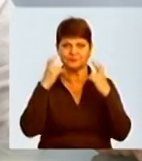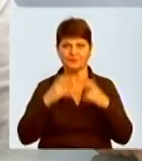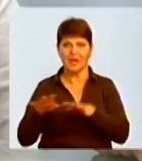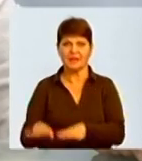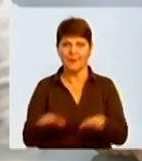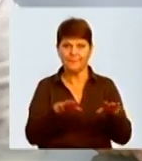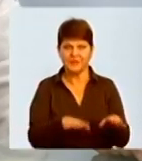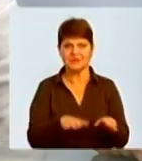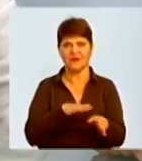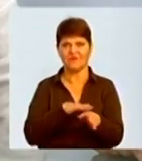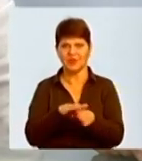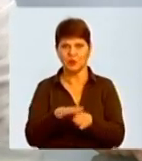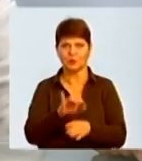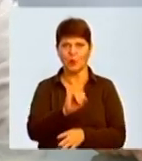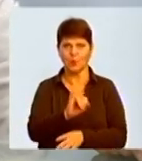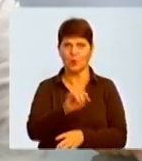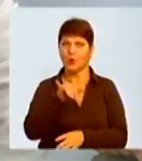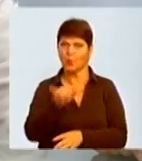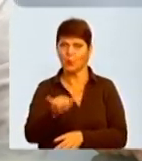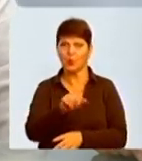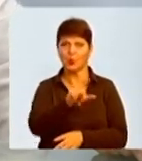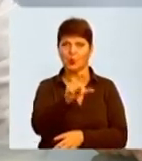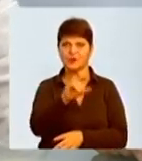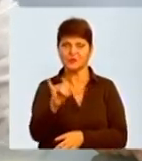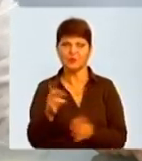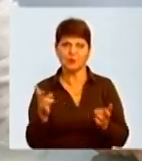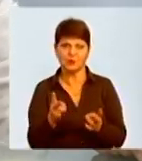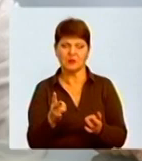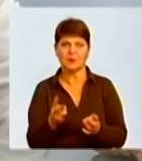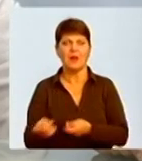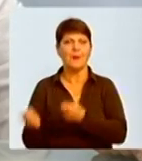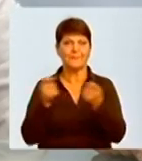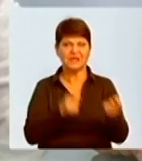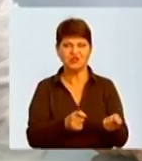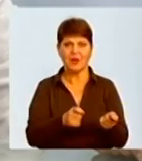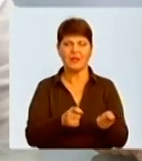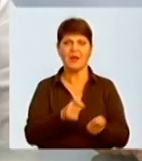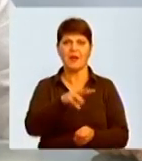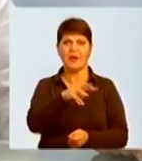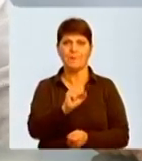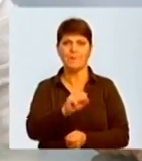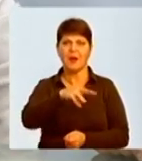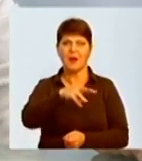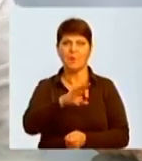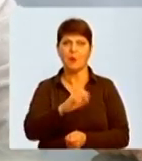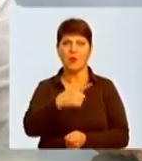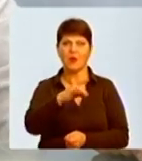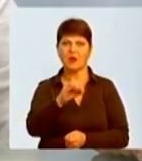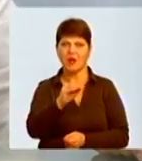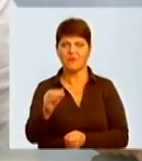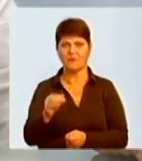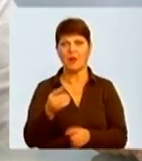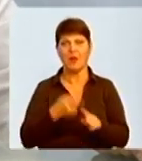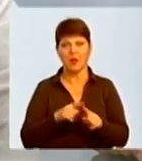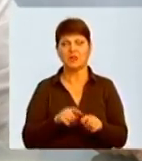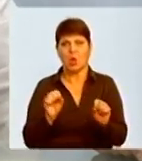От, виконуємо УЗІ, якщо це потрібно. Приїжджає пересувний мамограф, також виконується мамографія. Тобто, в принципі, це